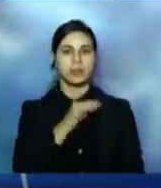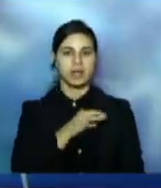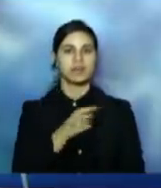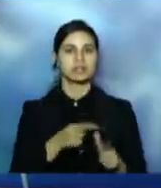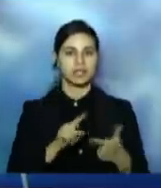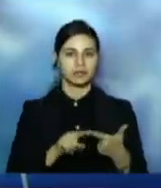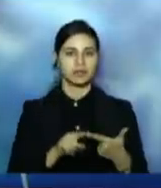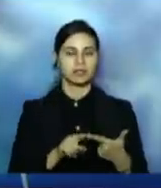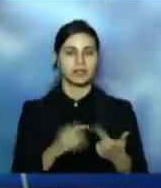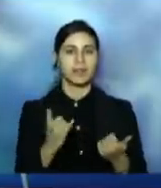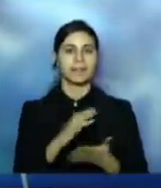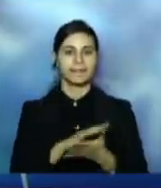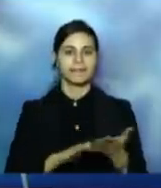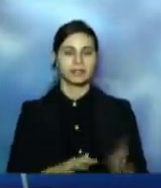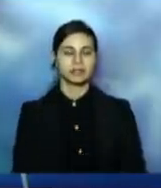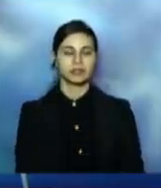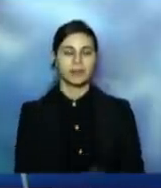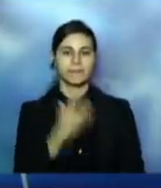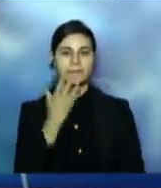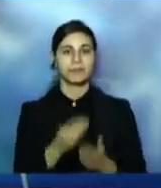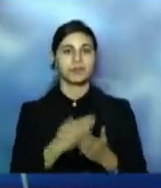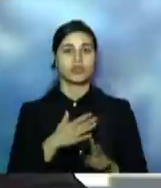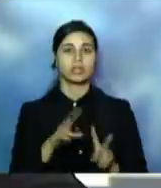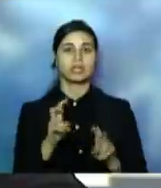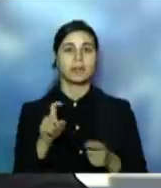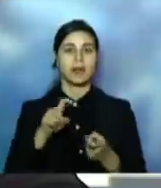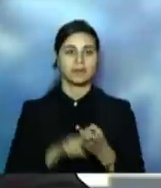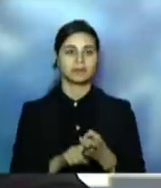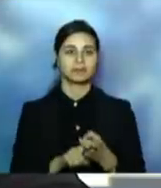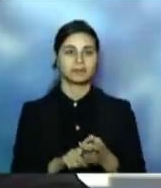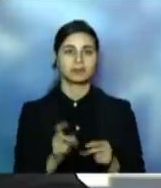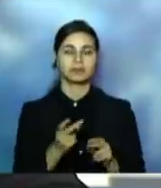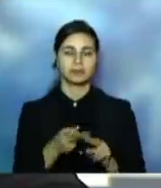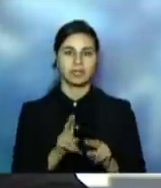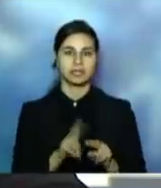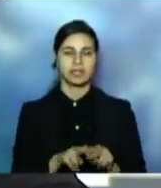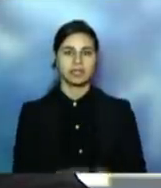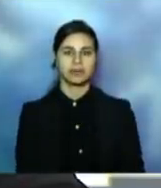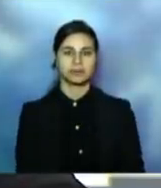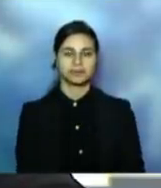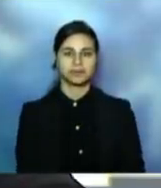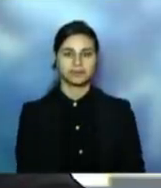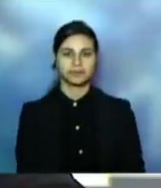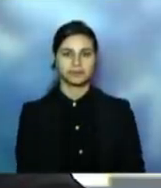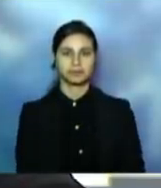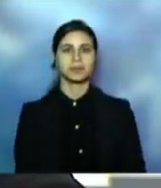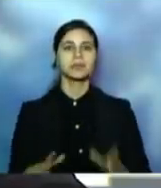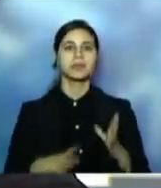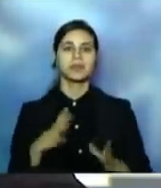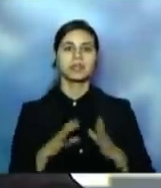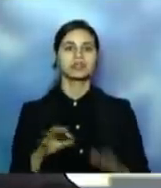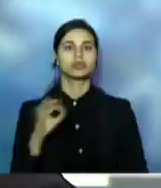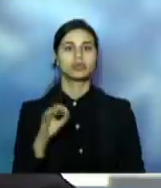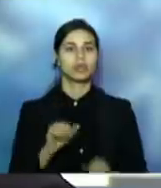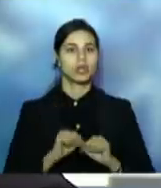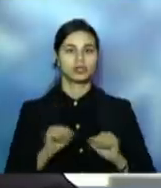სახელს დაგორს, მე უნდა გავაგრძელო, დიახ. მარი, ჩვენს თემასთან კონტექსტში, ესე იგი ვარჯიშთან დაკავშირებით,